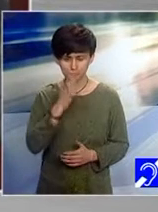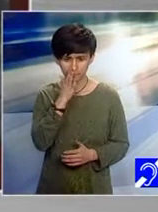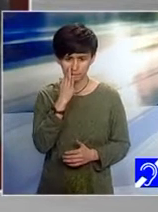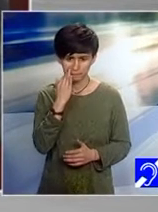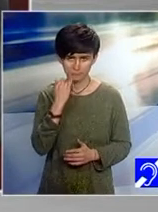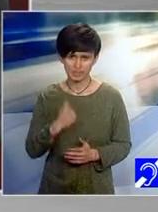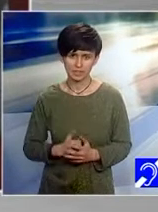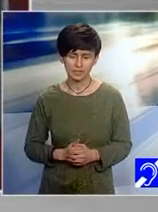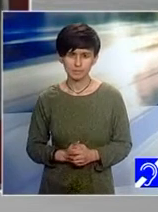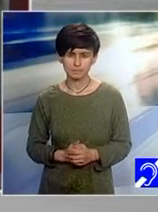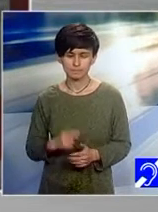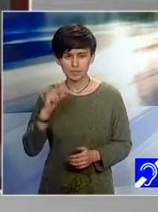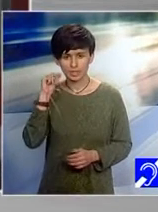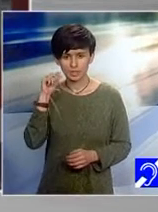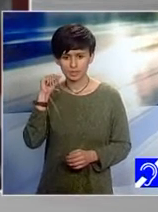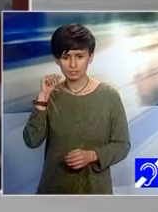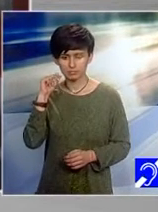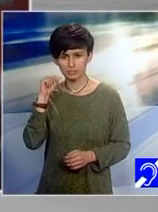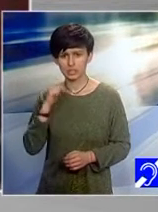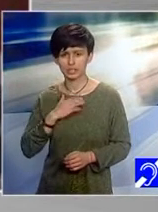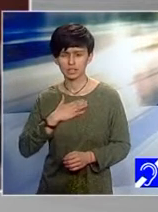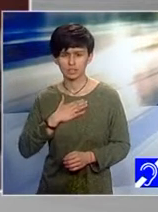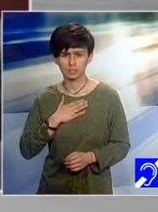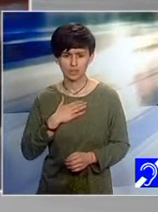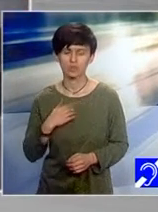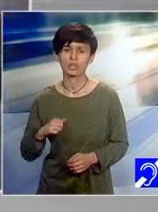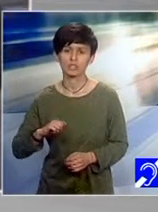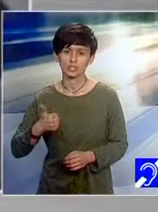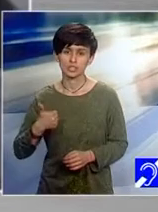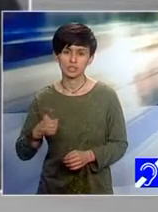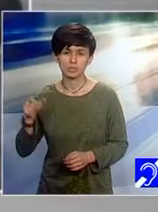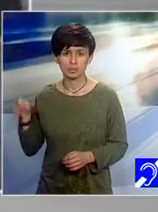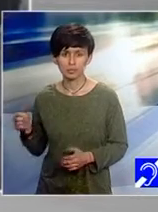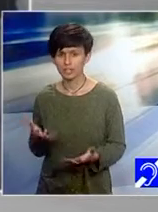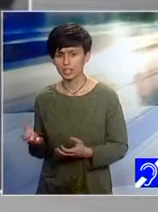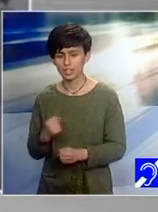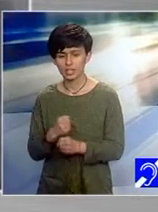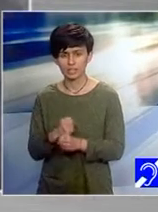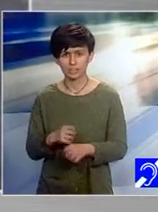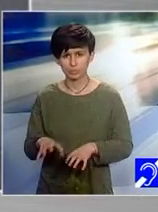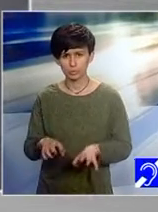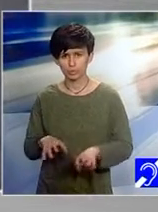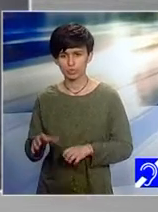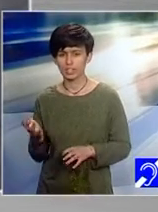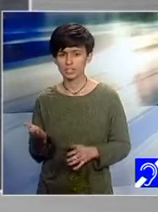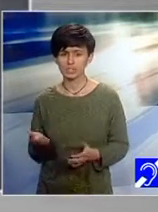În taică-meu, primul covorar armean care a deținut carte de meșter în